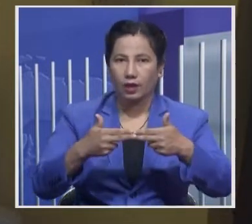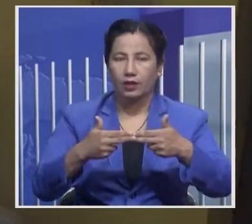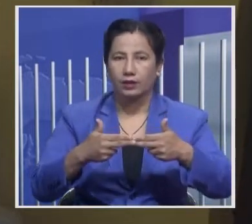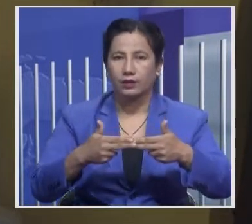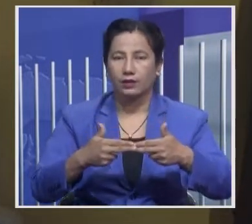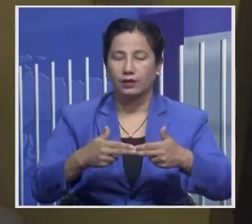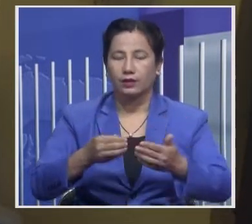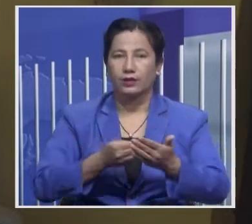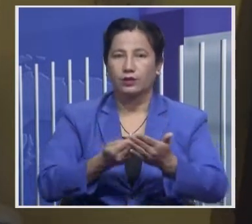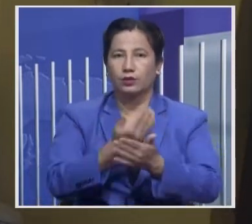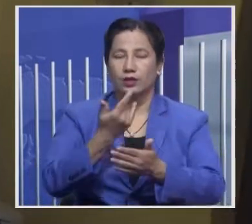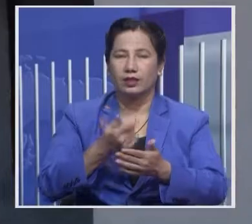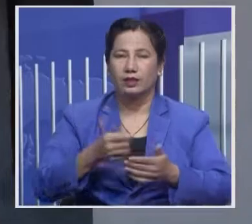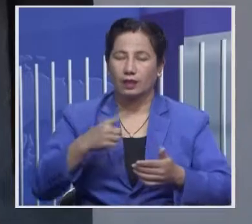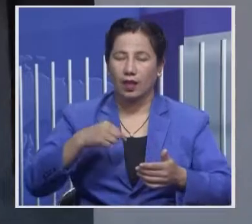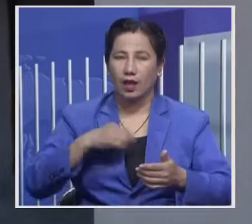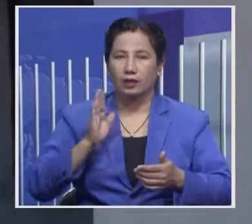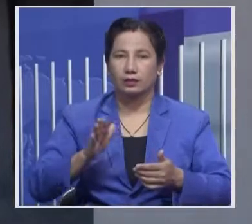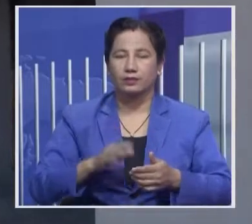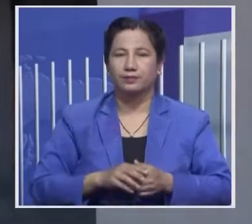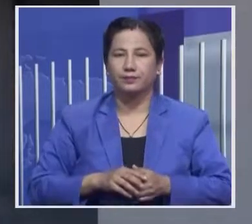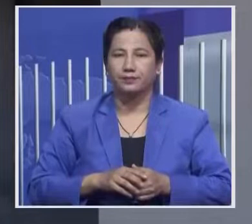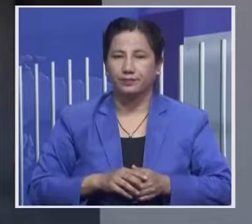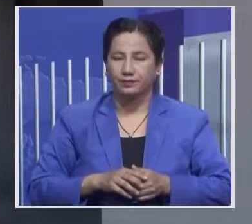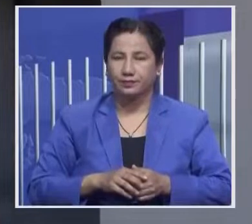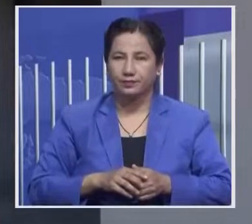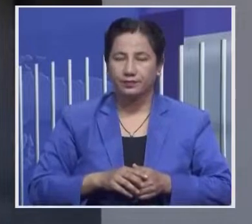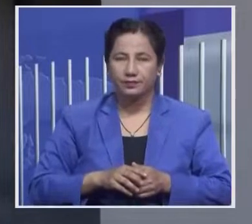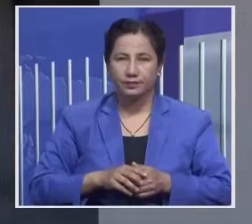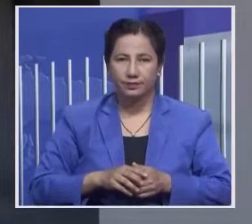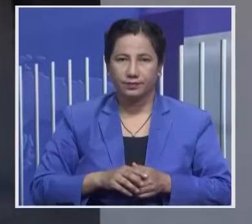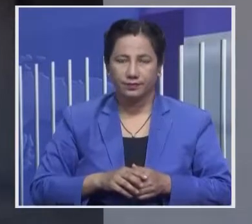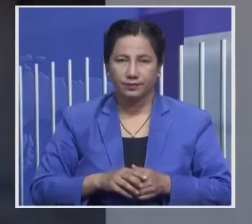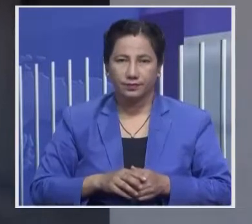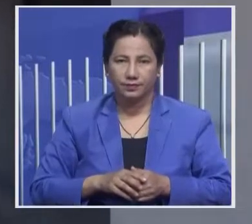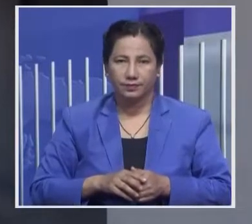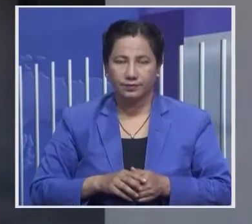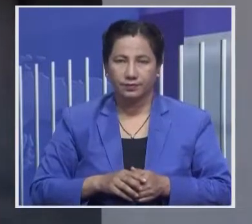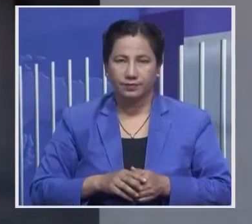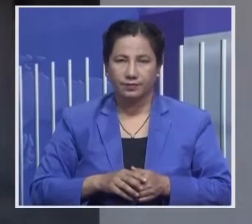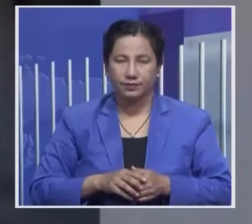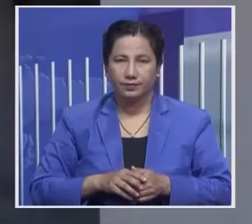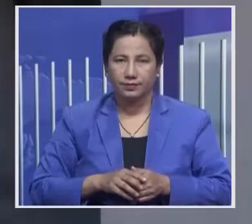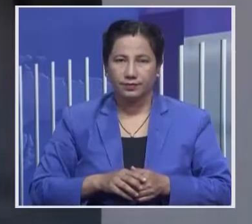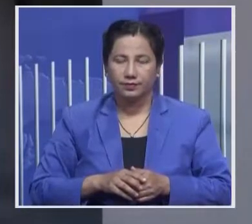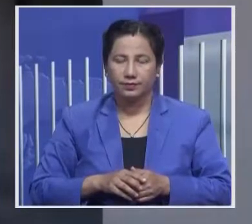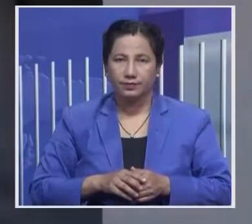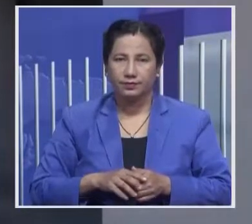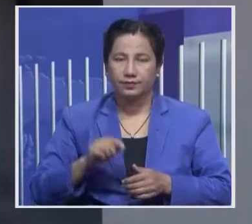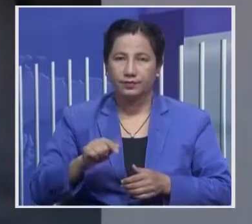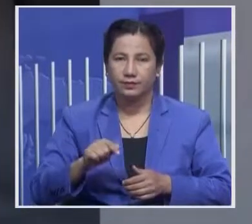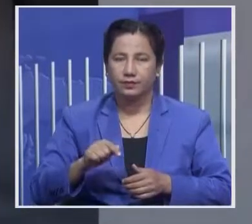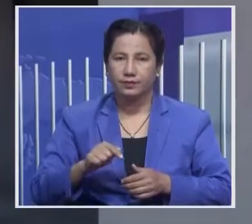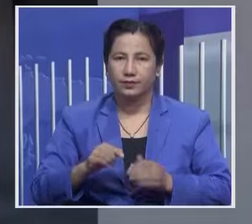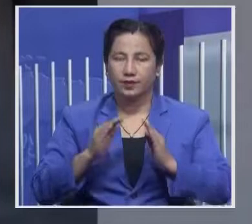मतलब जोगिने जस्तो मलाई लाग्छ। नोटबन्दी सन्थे जस्तो ठाउँमा छ, गाउँ ठाउँमा जमिन पनि छुट्याएछ, छुट्याउन त त्यसमा मठ